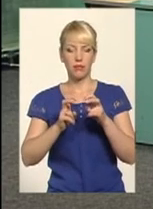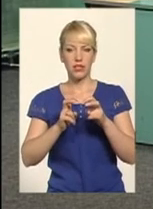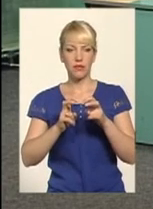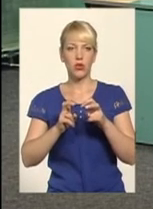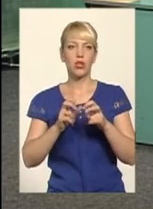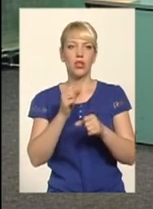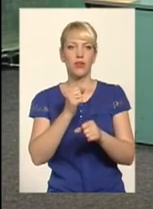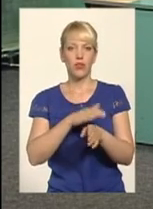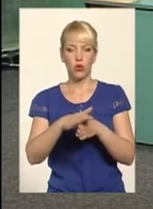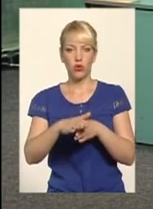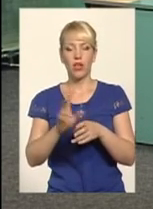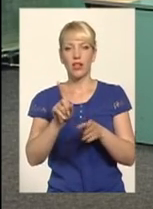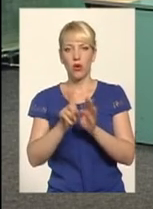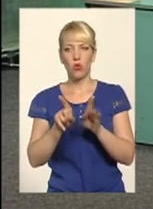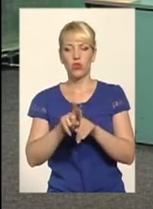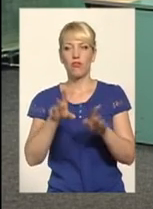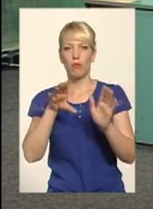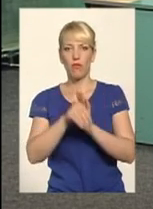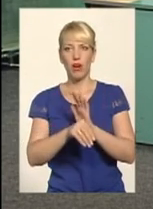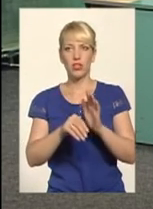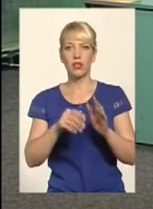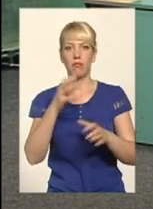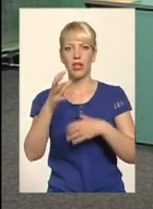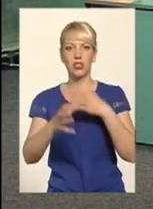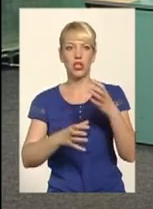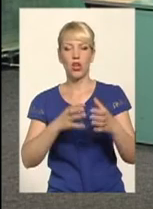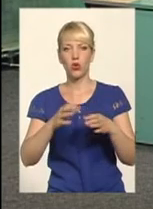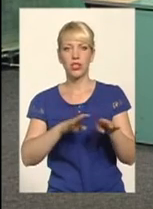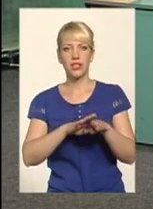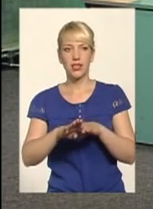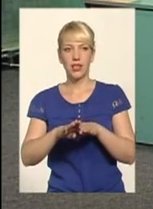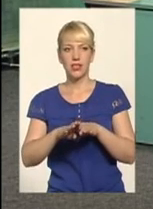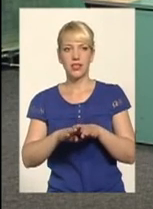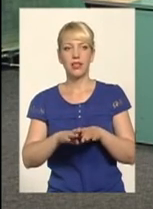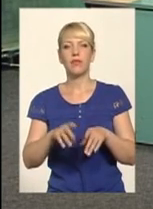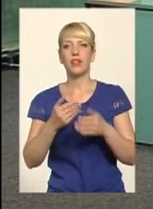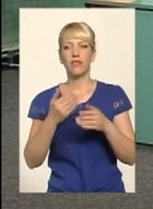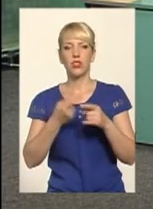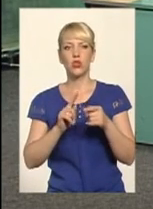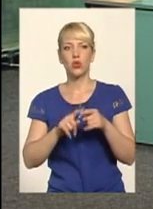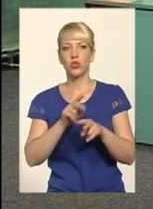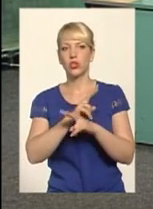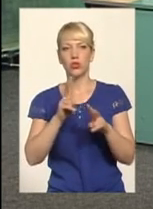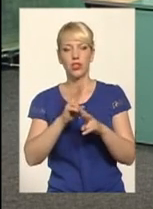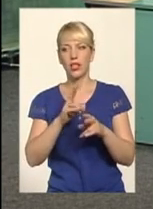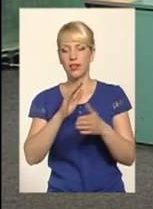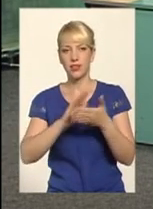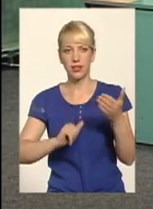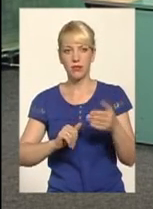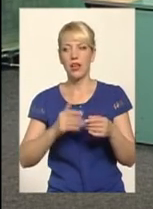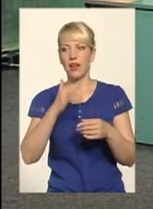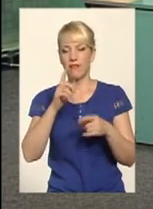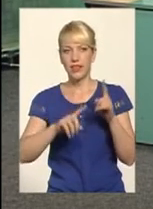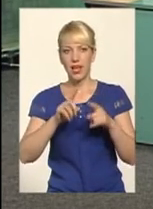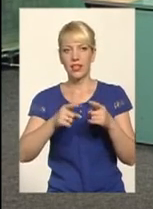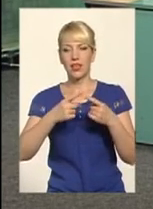– це впроваджувати міжнародні стандарти безпеки праці, стандартизації процесів. Від цього ми нікуди не дінемося. В деяких галузях це